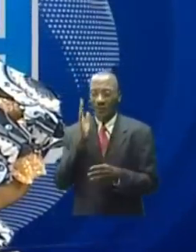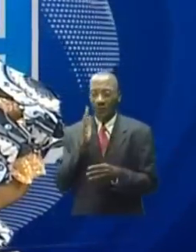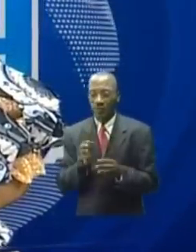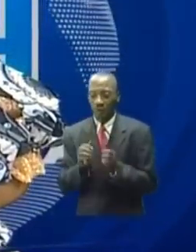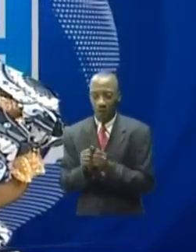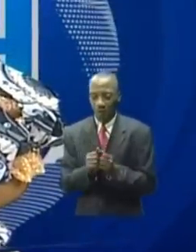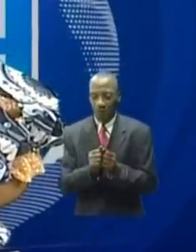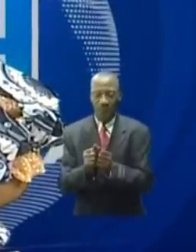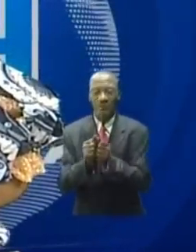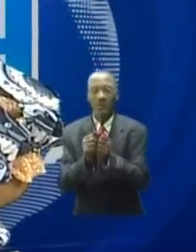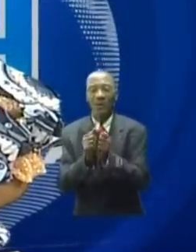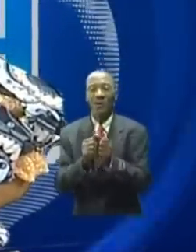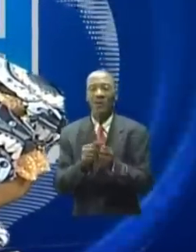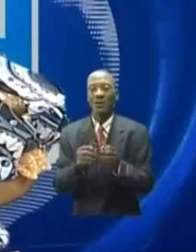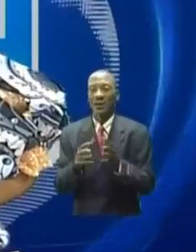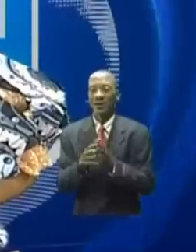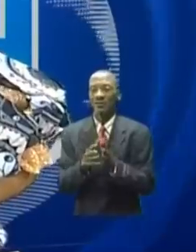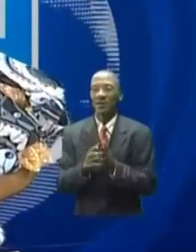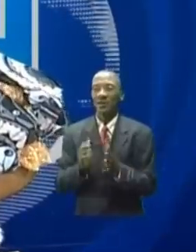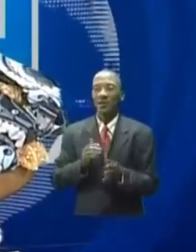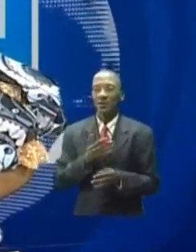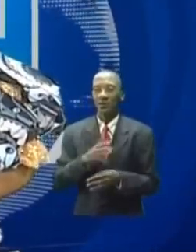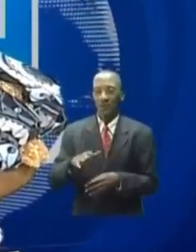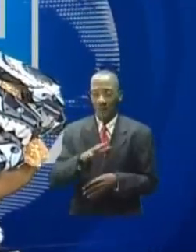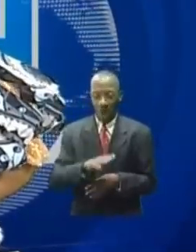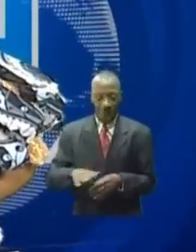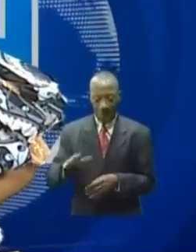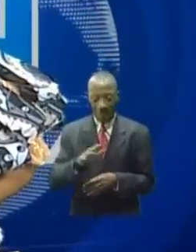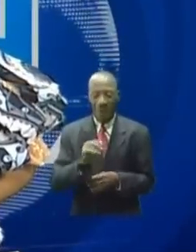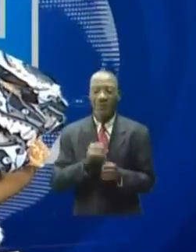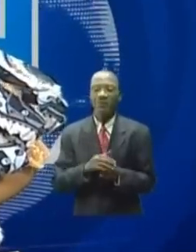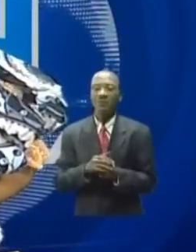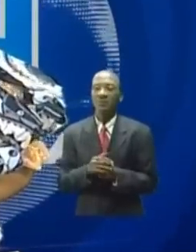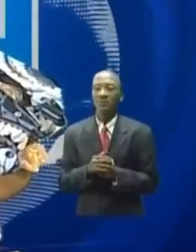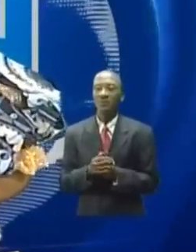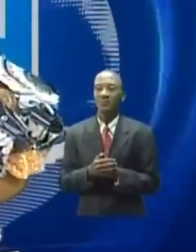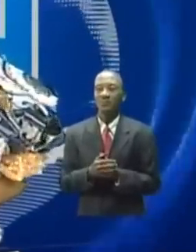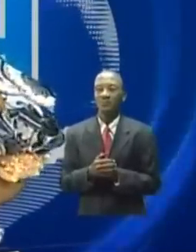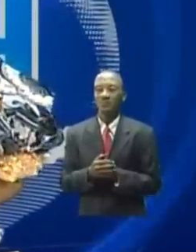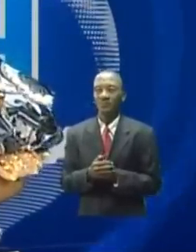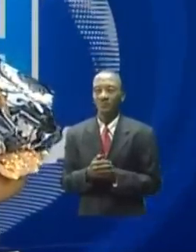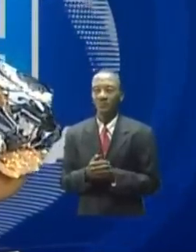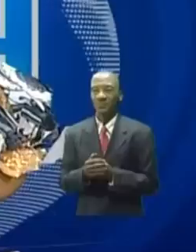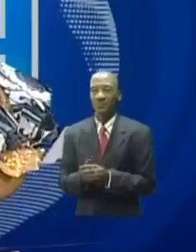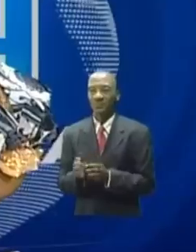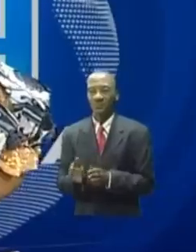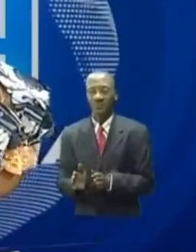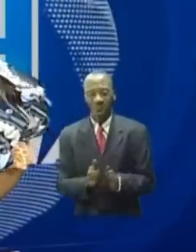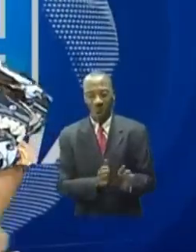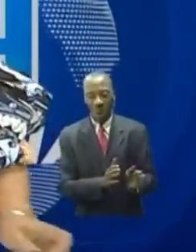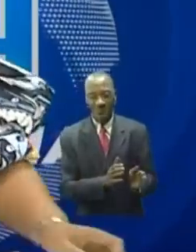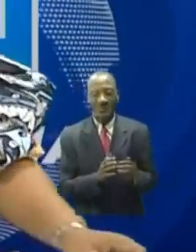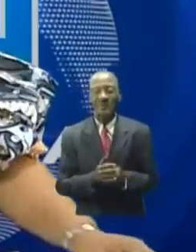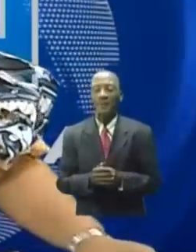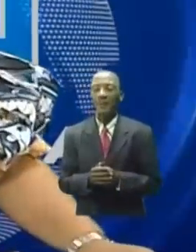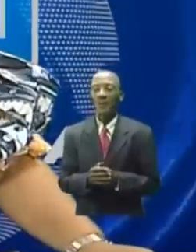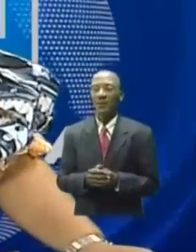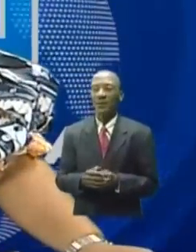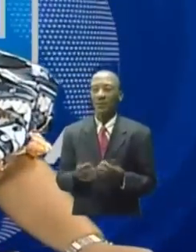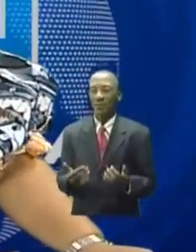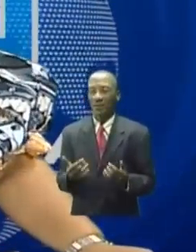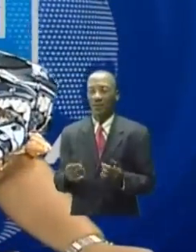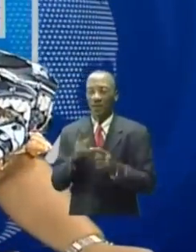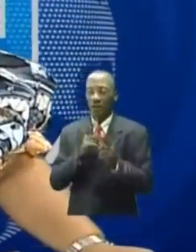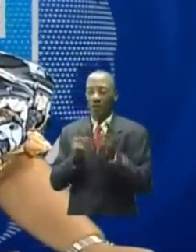sur cette actualité dans nos prochaines éditions. Et en images, le gouvernement congolais vient d'enclencher une